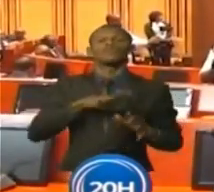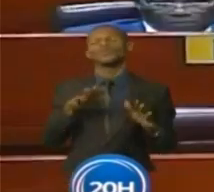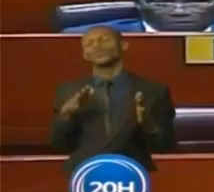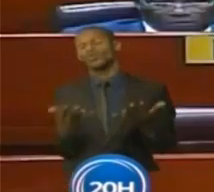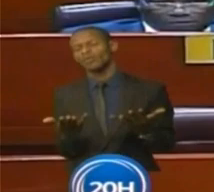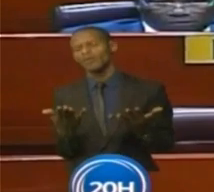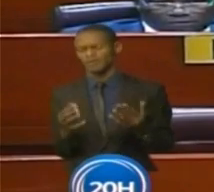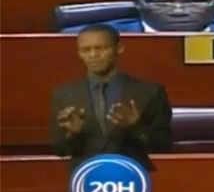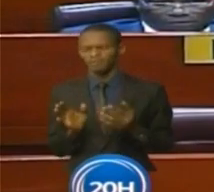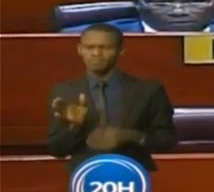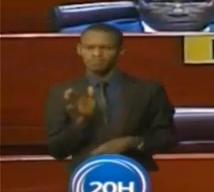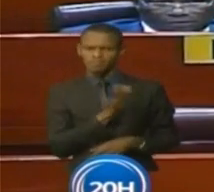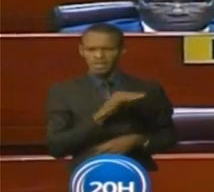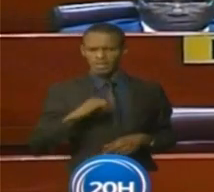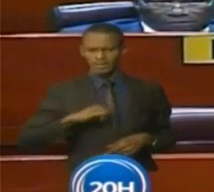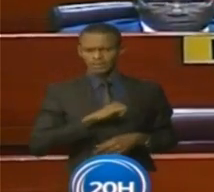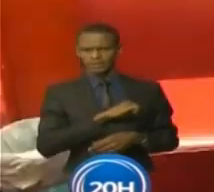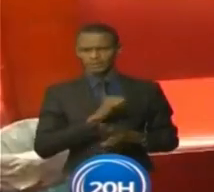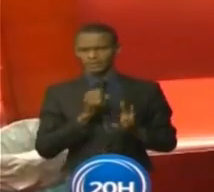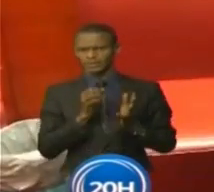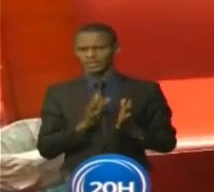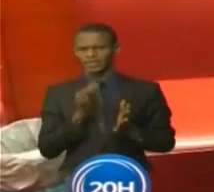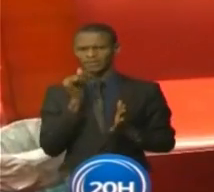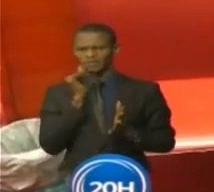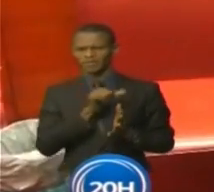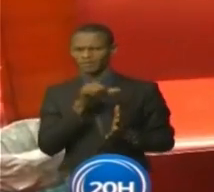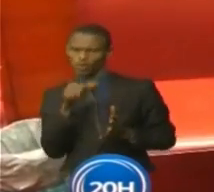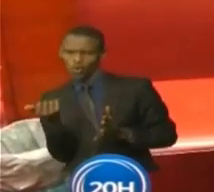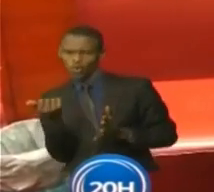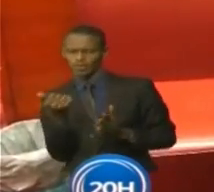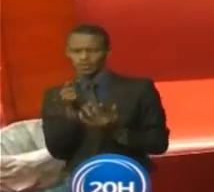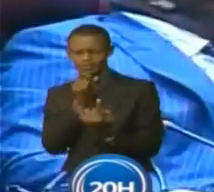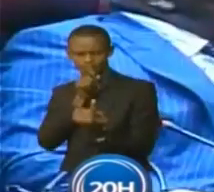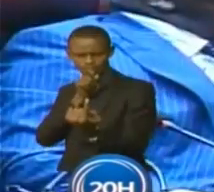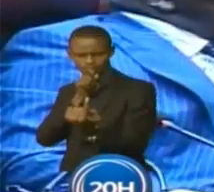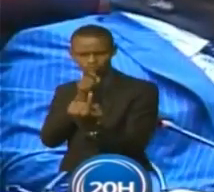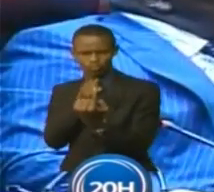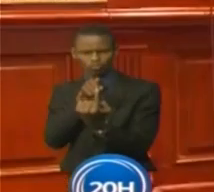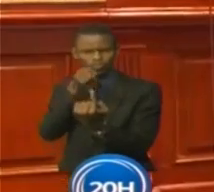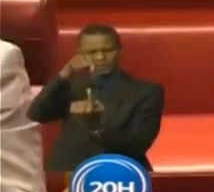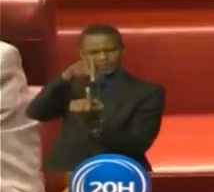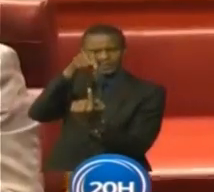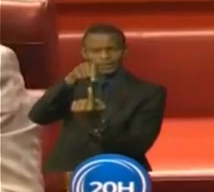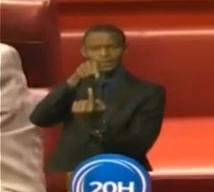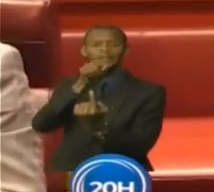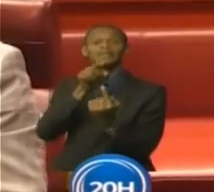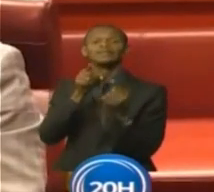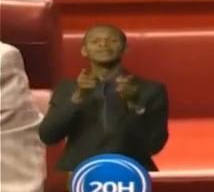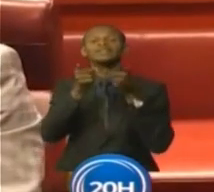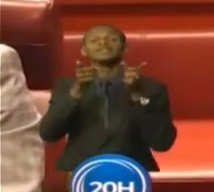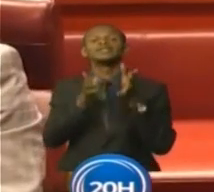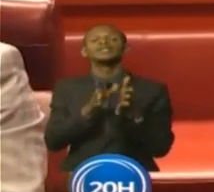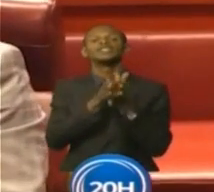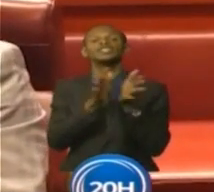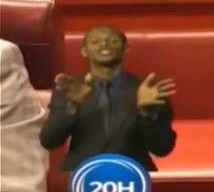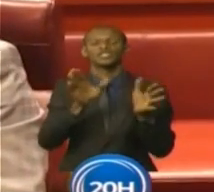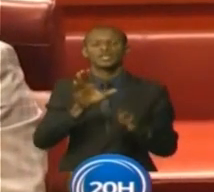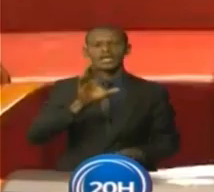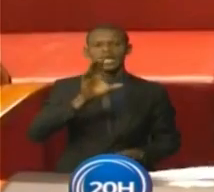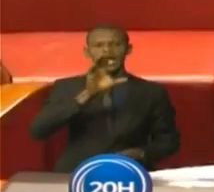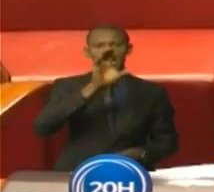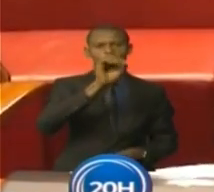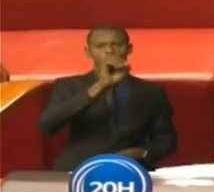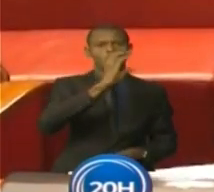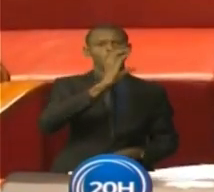elle, a dirigé son curseur sur le directeur général de l'Office congolais de contrôle. Après la présentation de ces trois questions